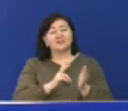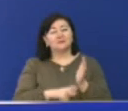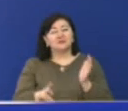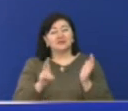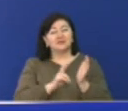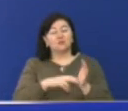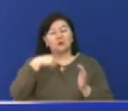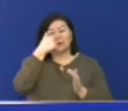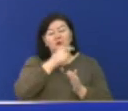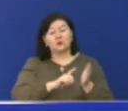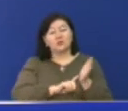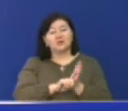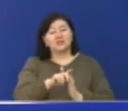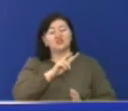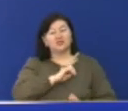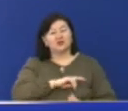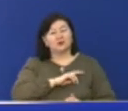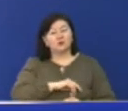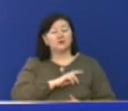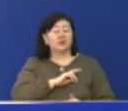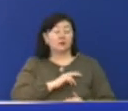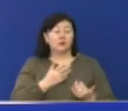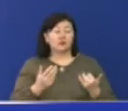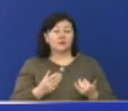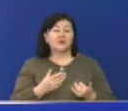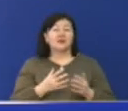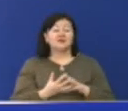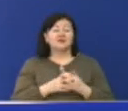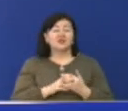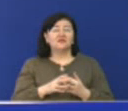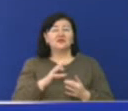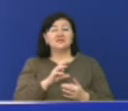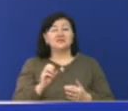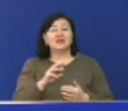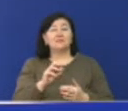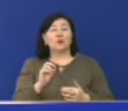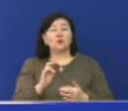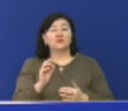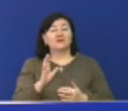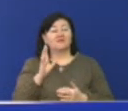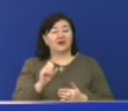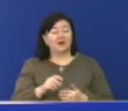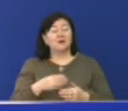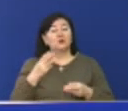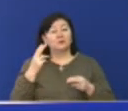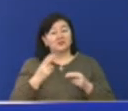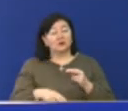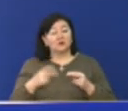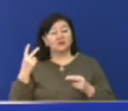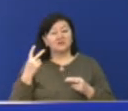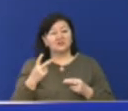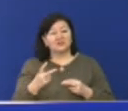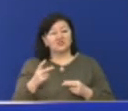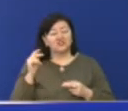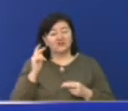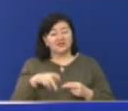родном районе в качестве рабочего совхоза «Семеновский». В 1986-м окончил Семиплатинский зоотехнический ветеринарный институт